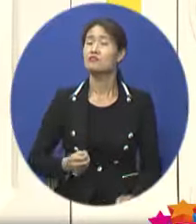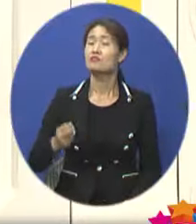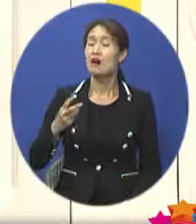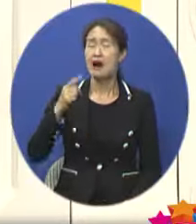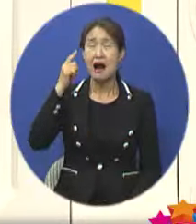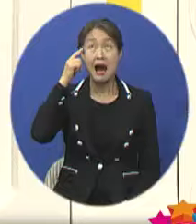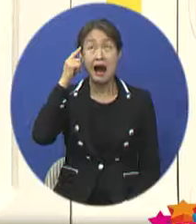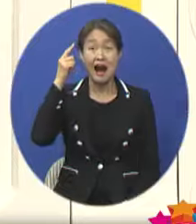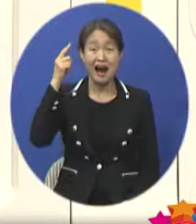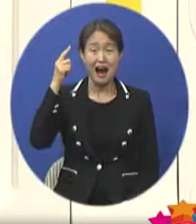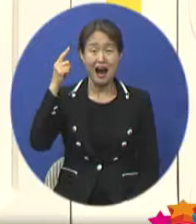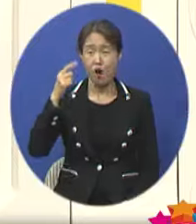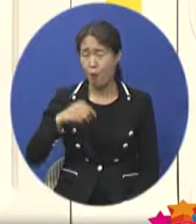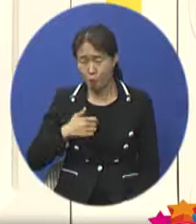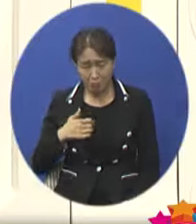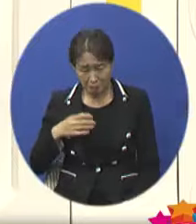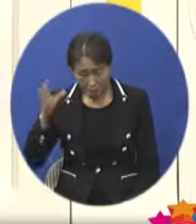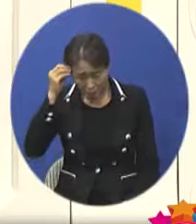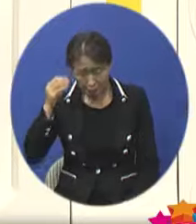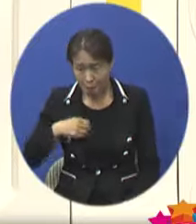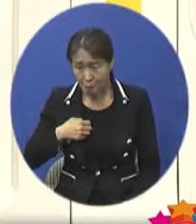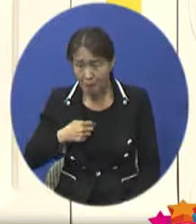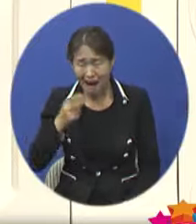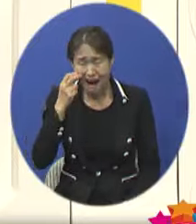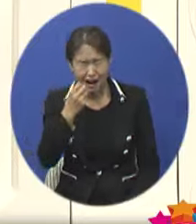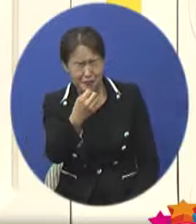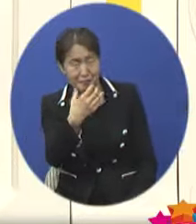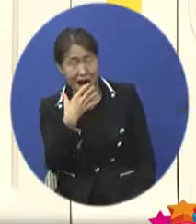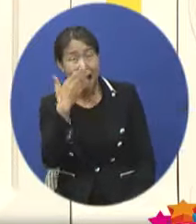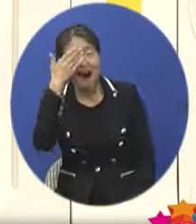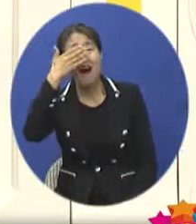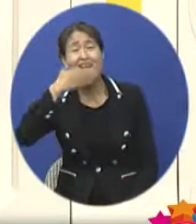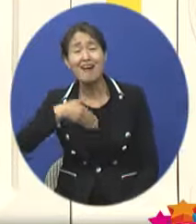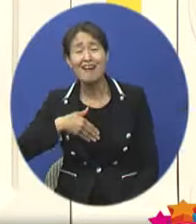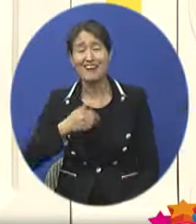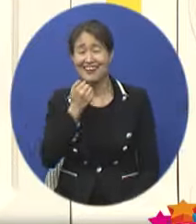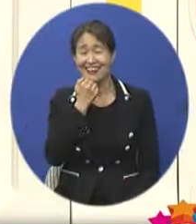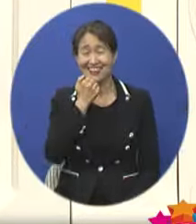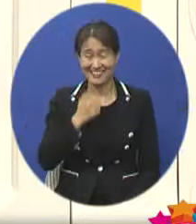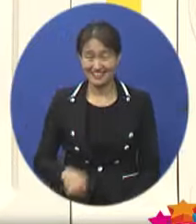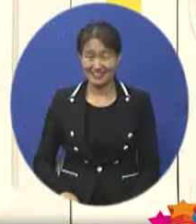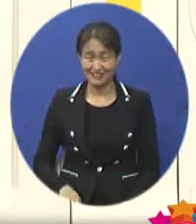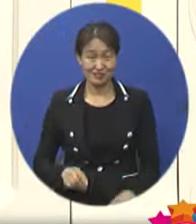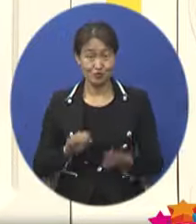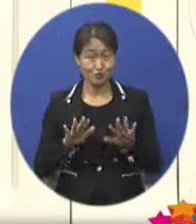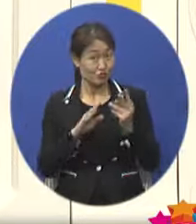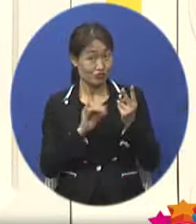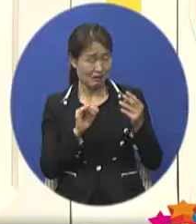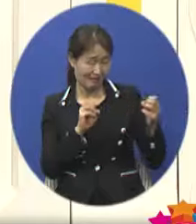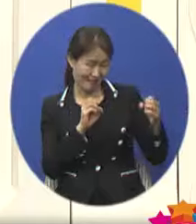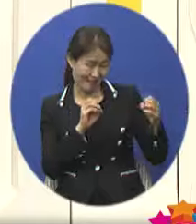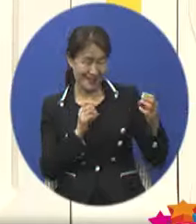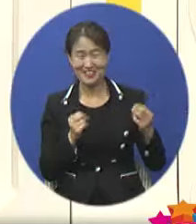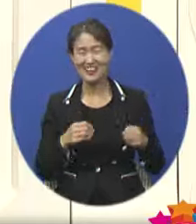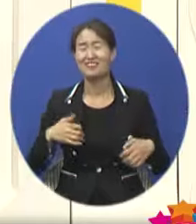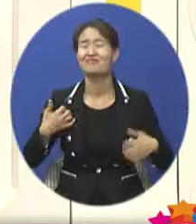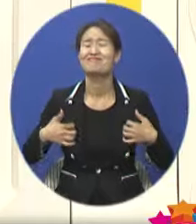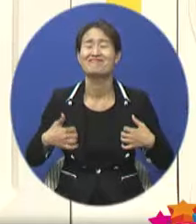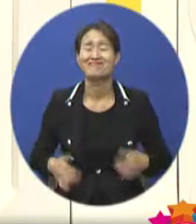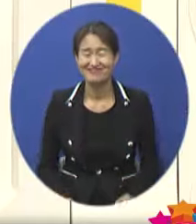굉장히 IQ가 낮은 사람 못 알아들 정도로 이 유머를 이렇게 네. 하시는 그래서 우리가 네. 한참 우리끼리 이 얘기를 좀 했었어요. 예,